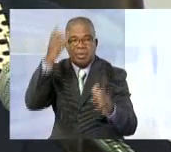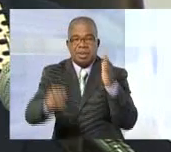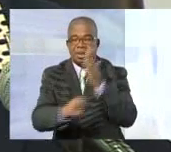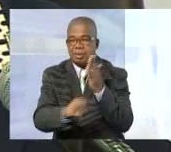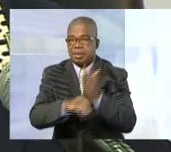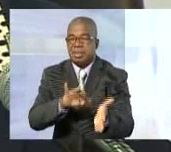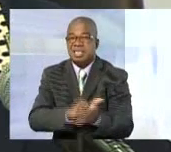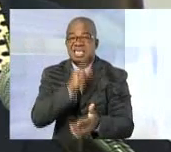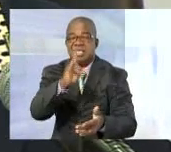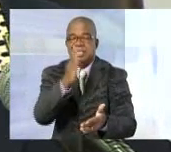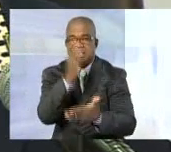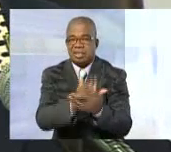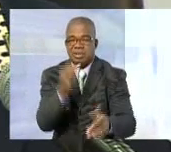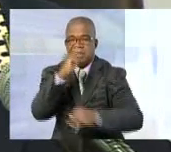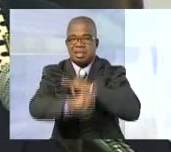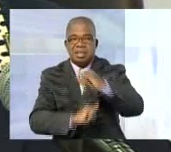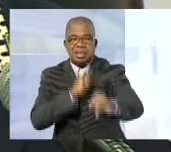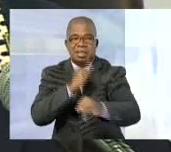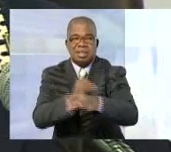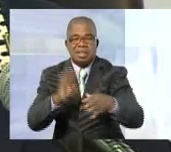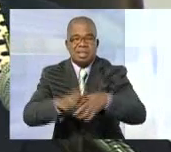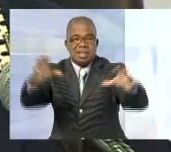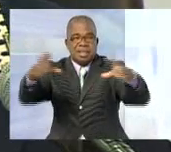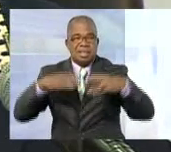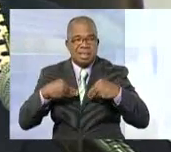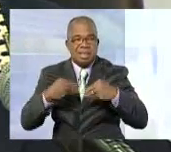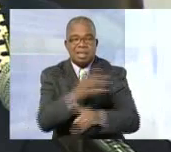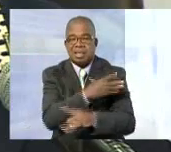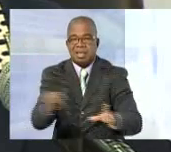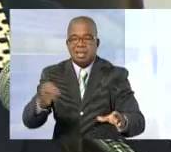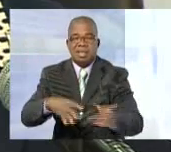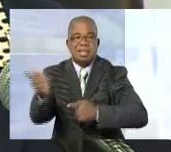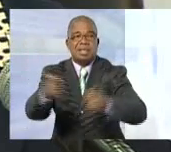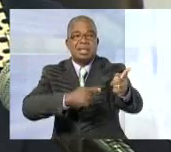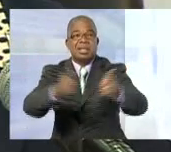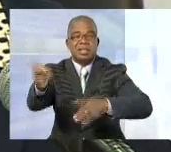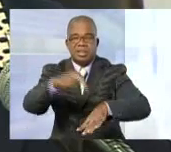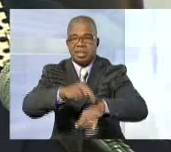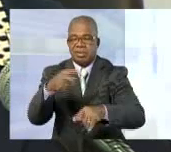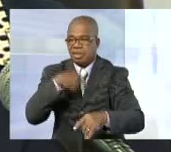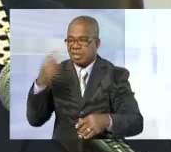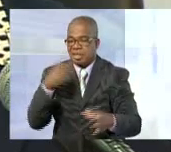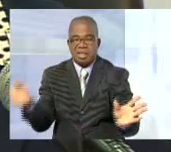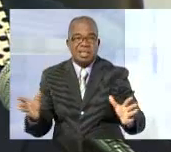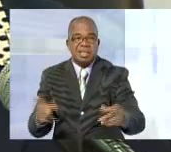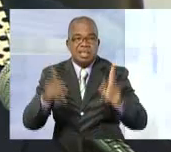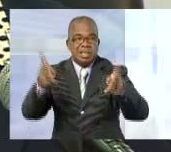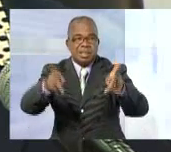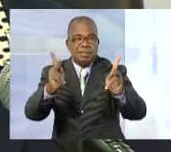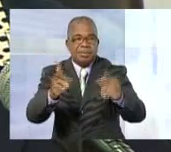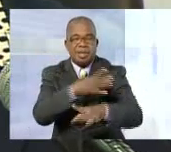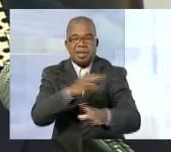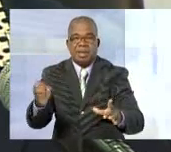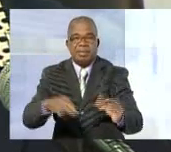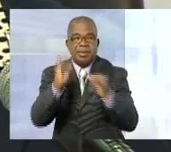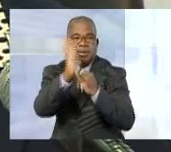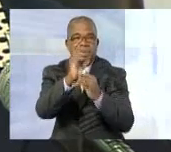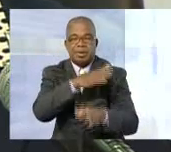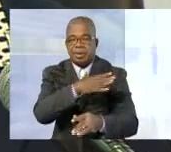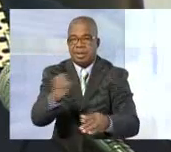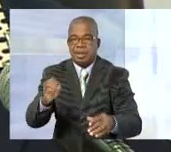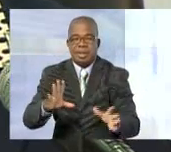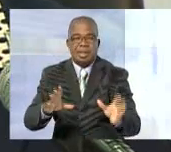un processus international de certification du cadre de gestion qui donne une indication